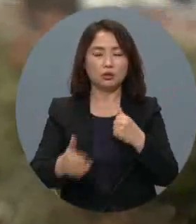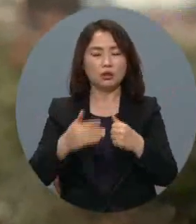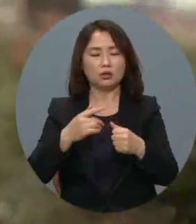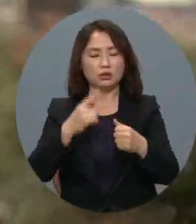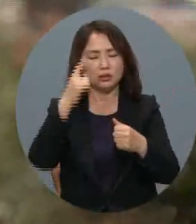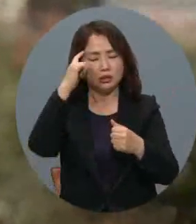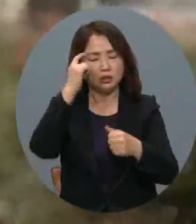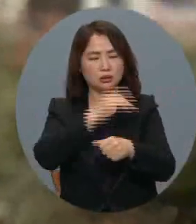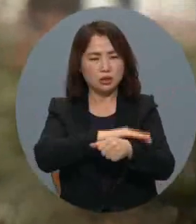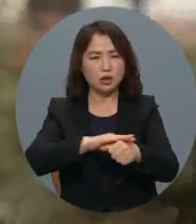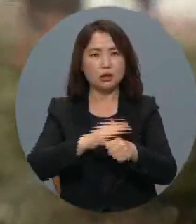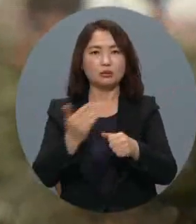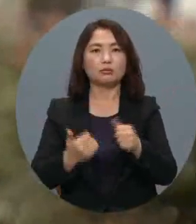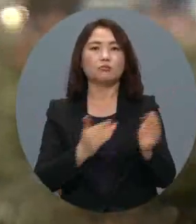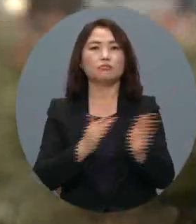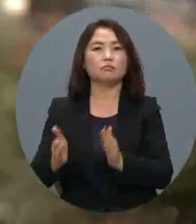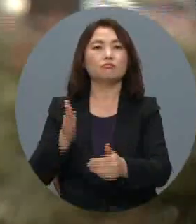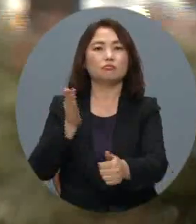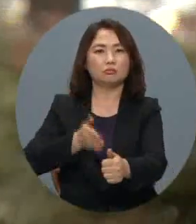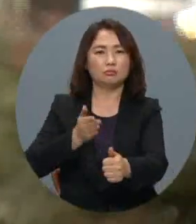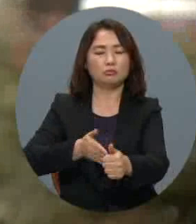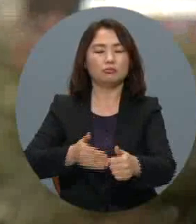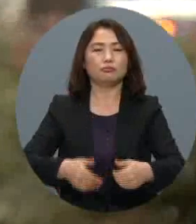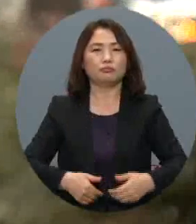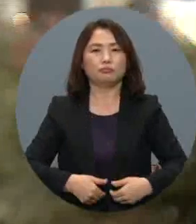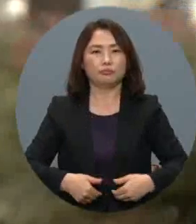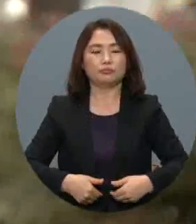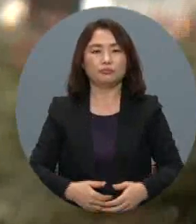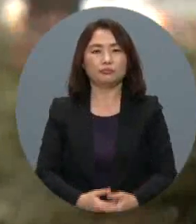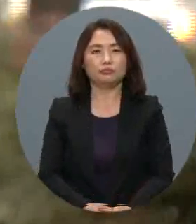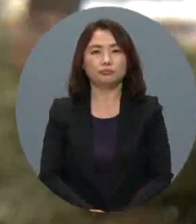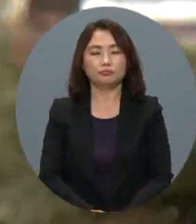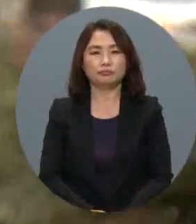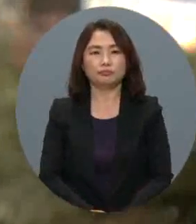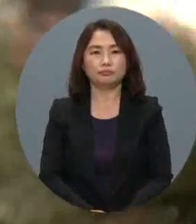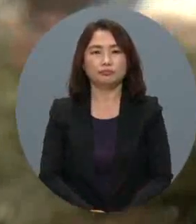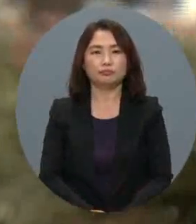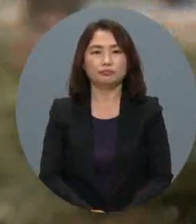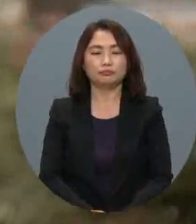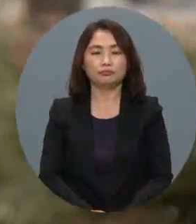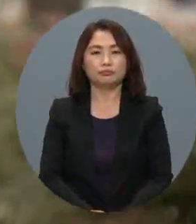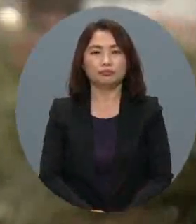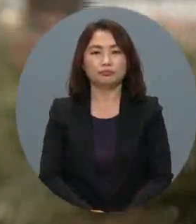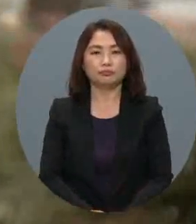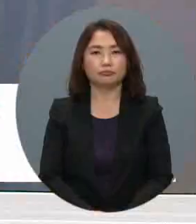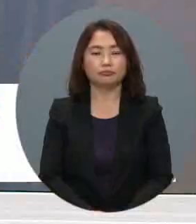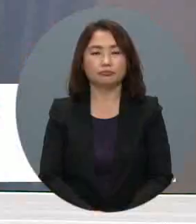냉철한 상황 인식과 대비가 필요해 보입니다. MBC 뉴스 윤태호입니다.